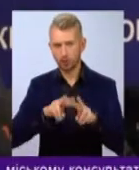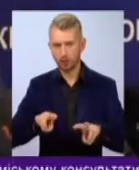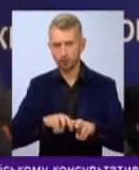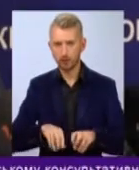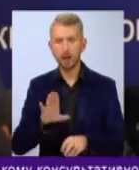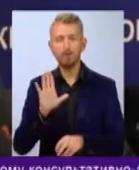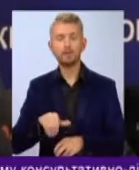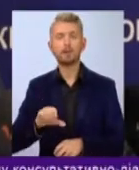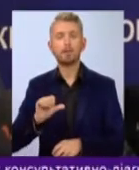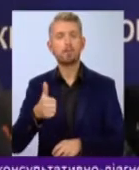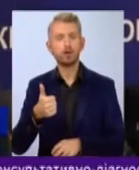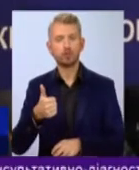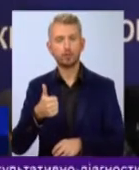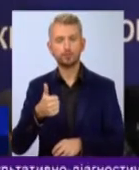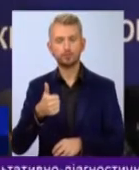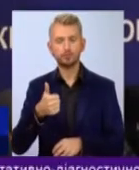Після першого